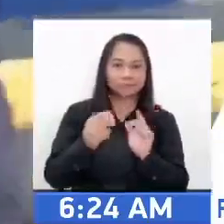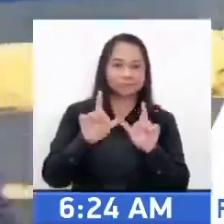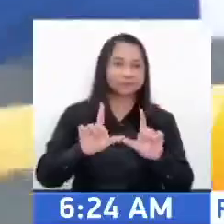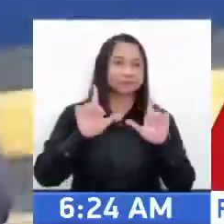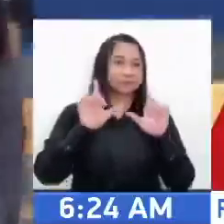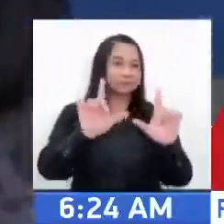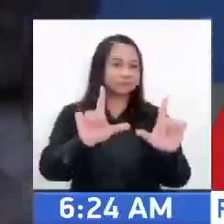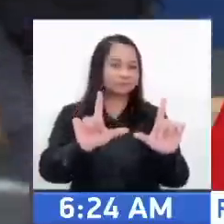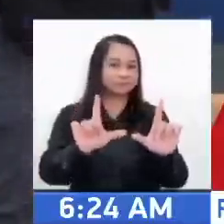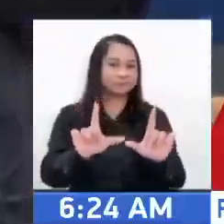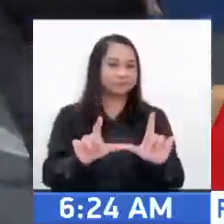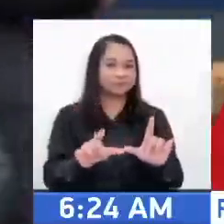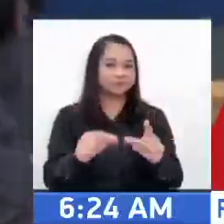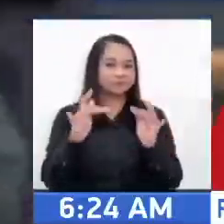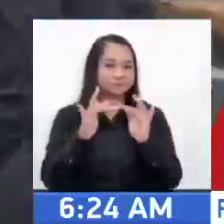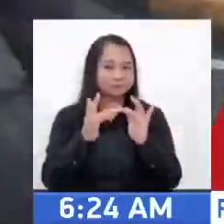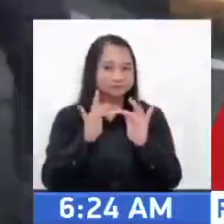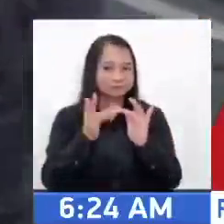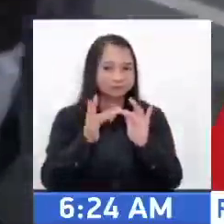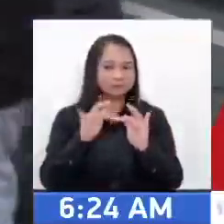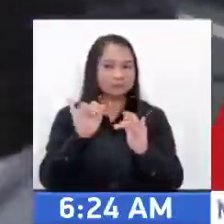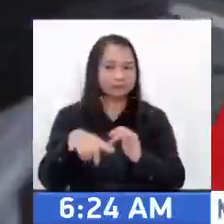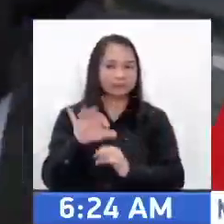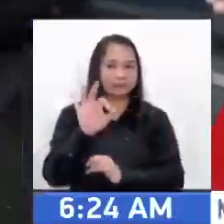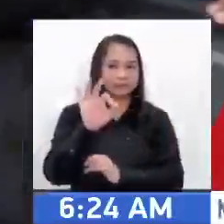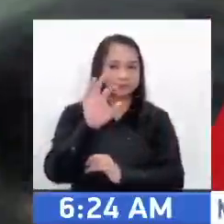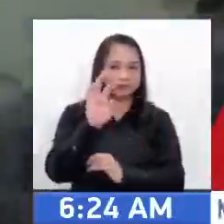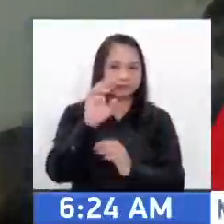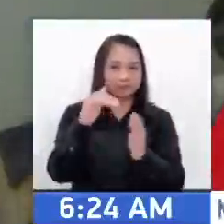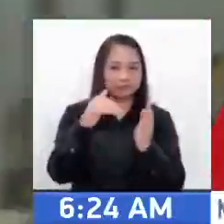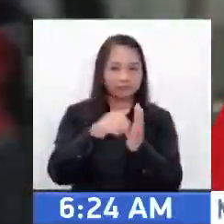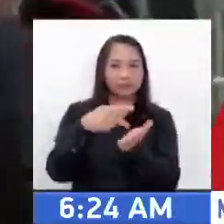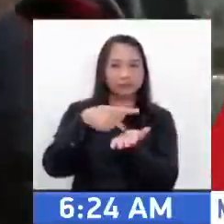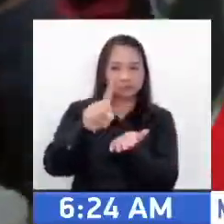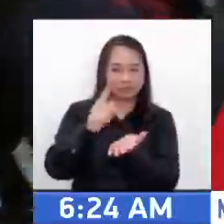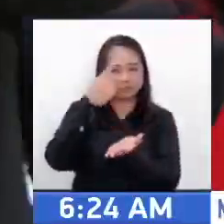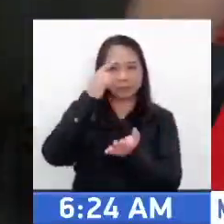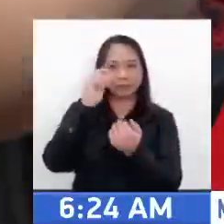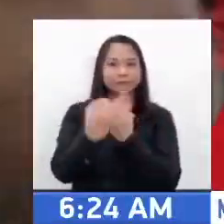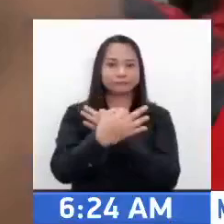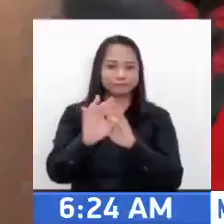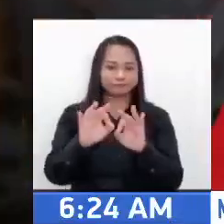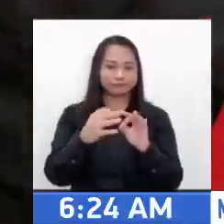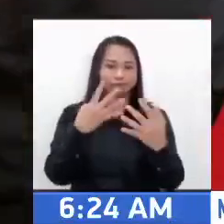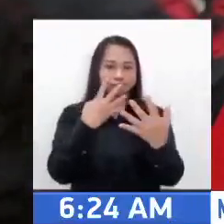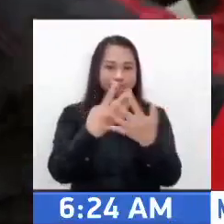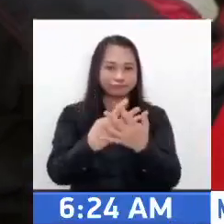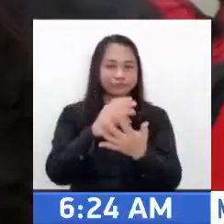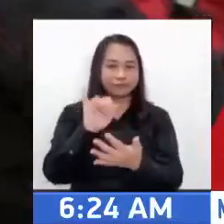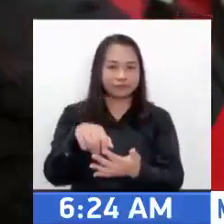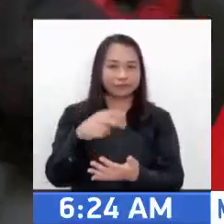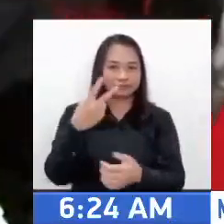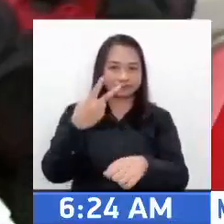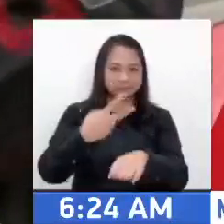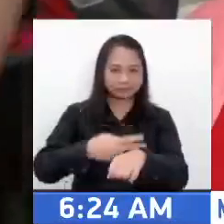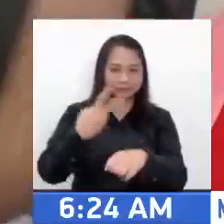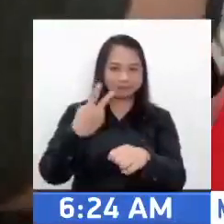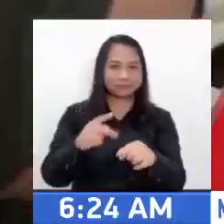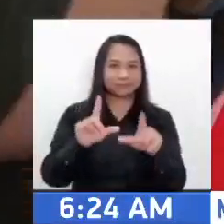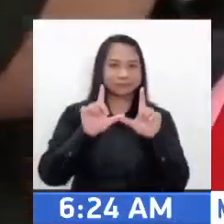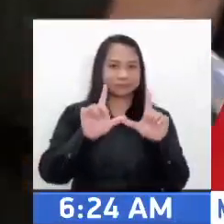96,000 pesos ang inilagak na piyansa ni Bello para sa 2 counts of cyber libel sa Camp Caringa sa Quezon City